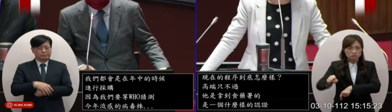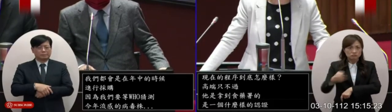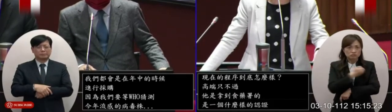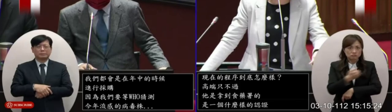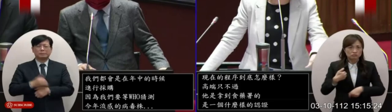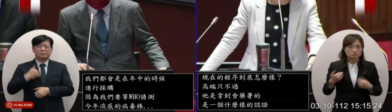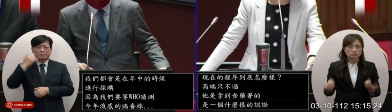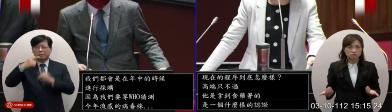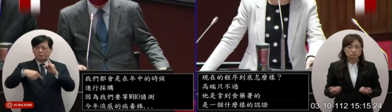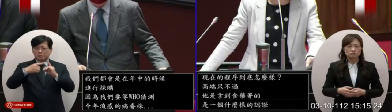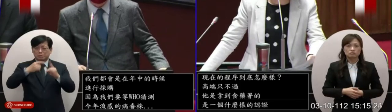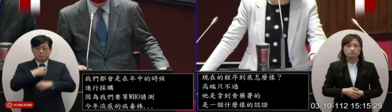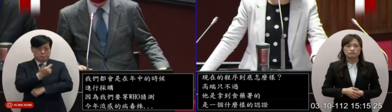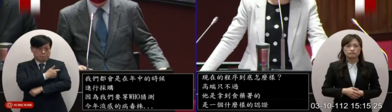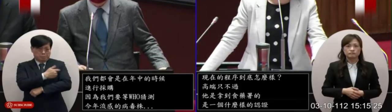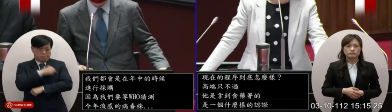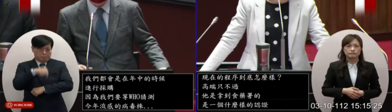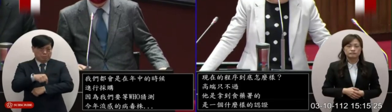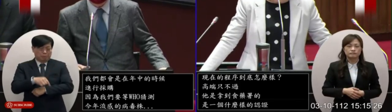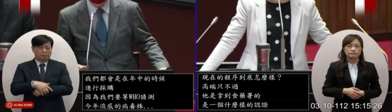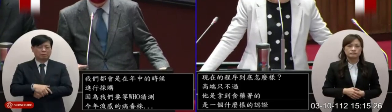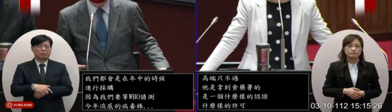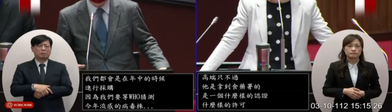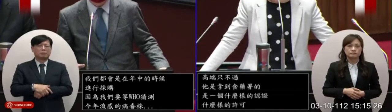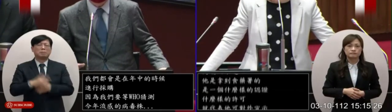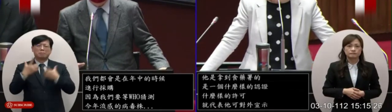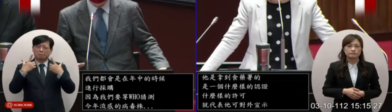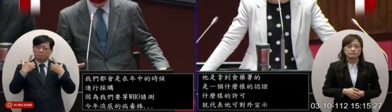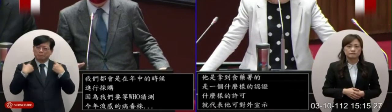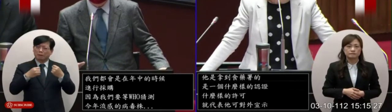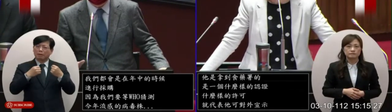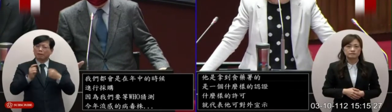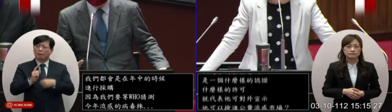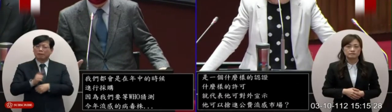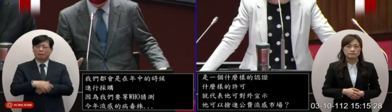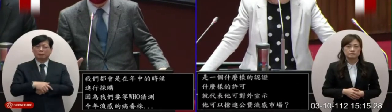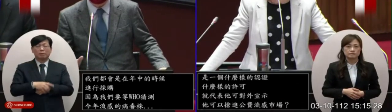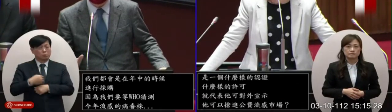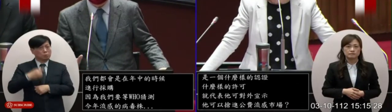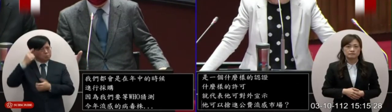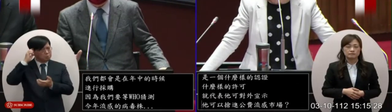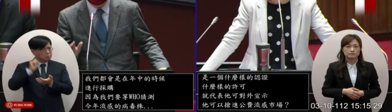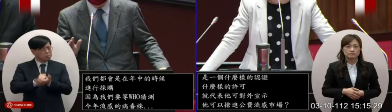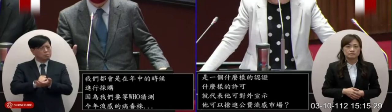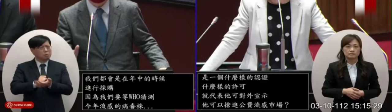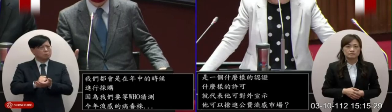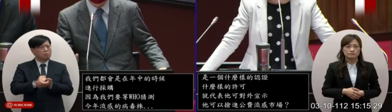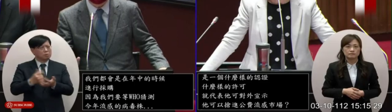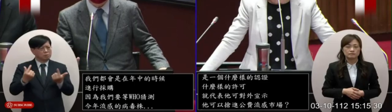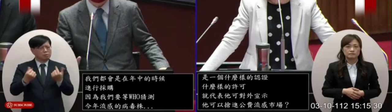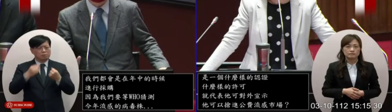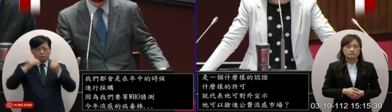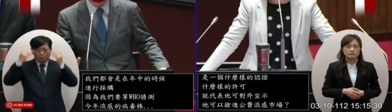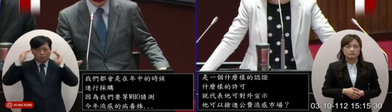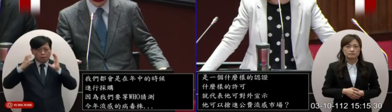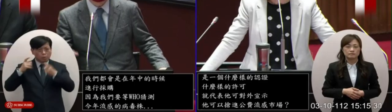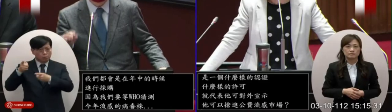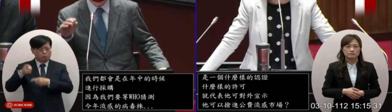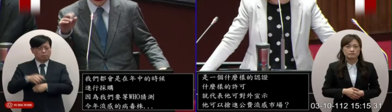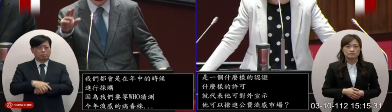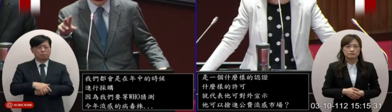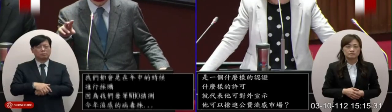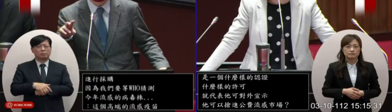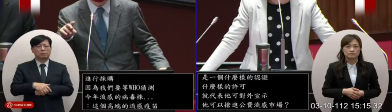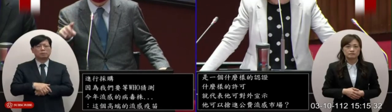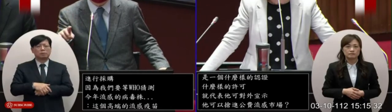这个高端的流感疫苗哈，那事实上它原意是在我的印象中没有错的话，是韩国那边的哈，